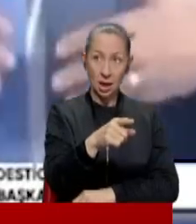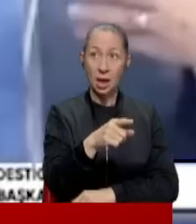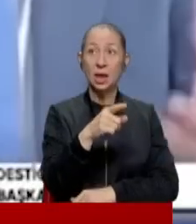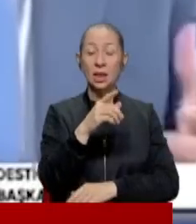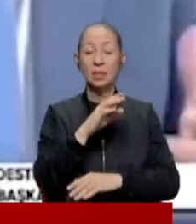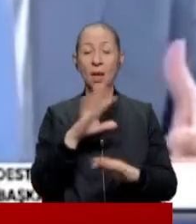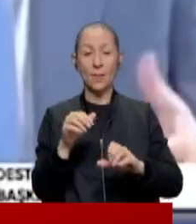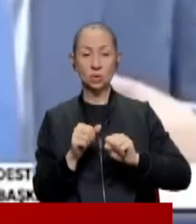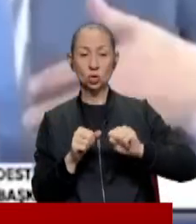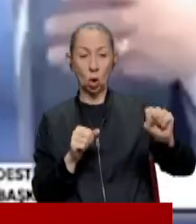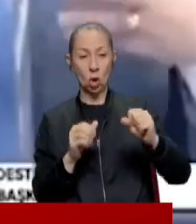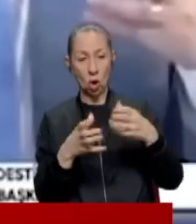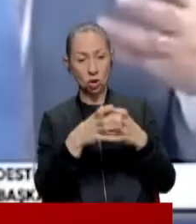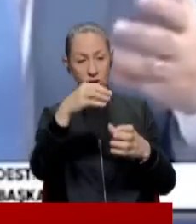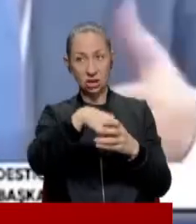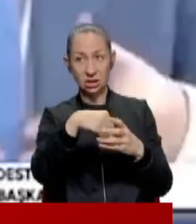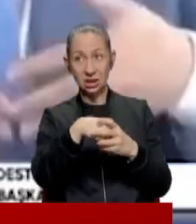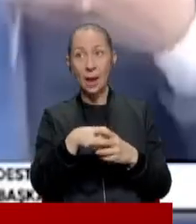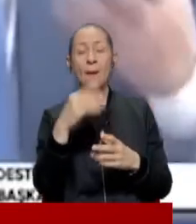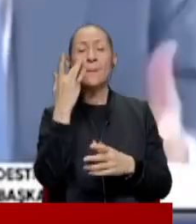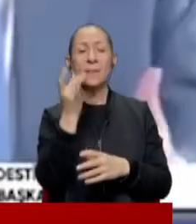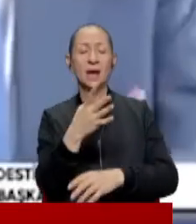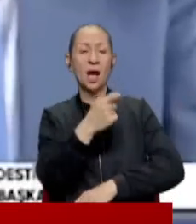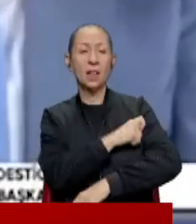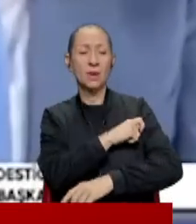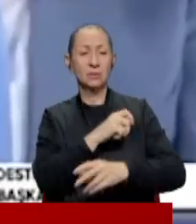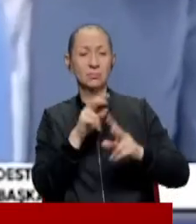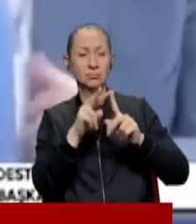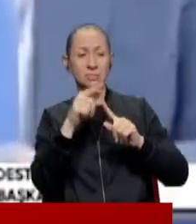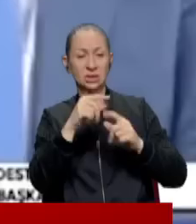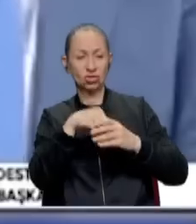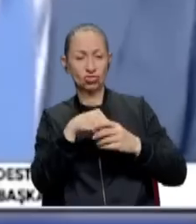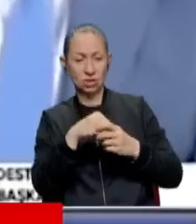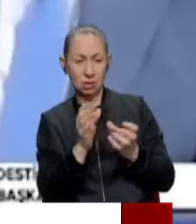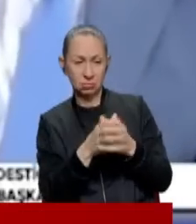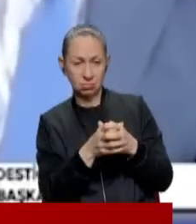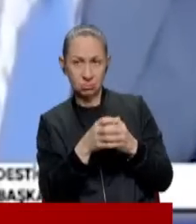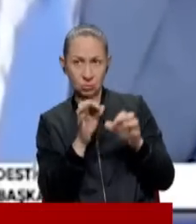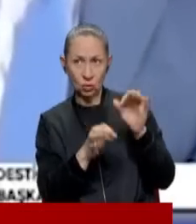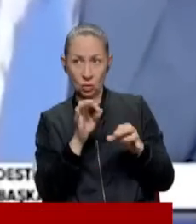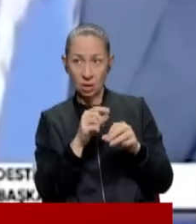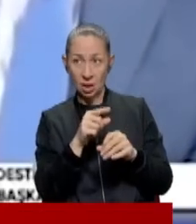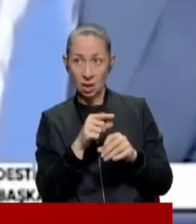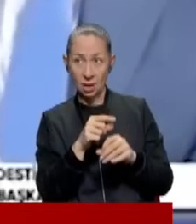tamamen sol örgütler içerisinde Belli ki Alman istihbaratlarının şeyinde kontrolünde